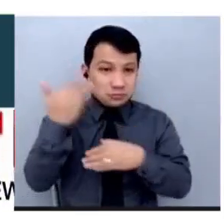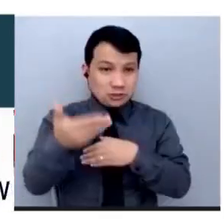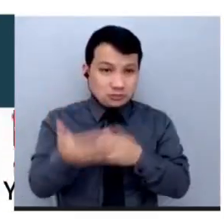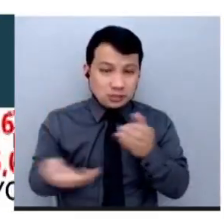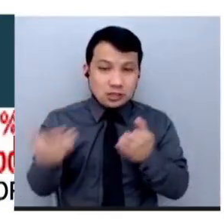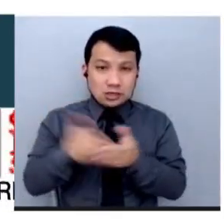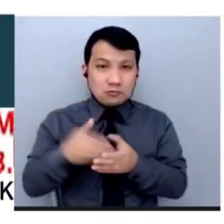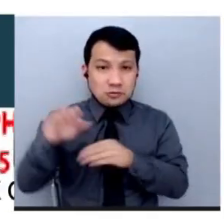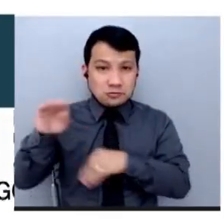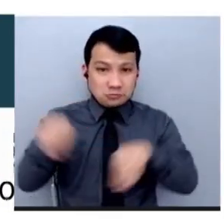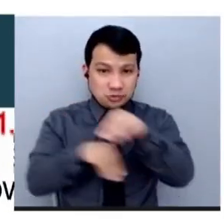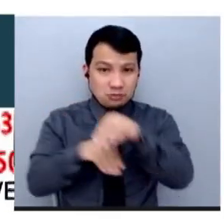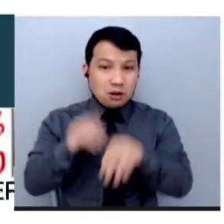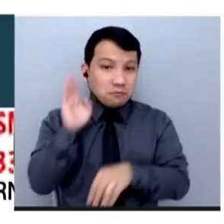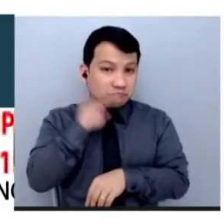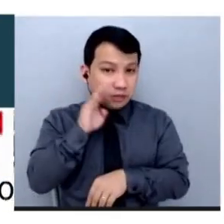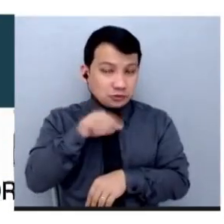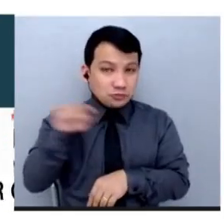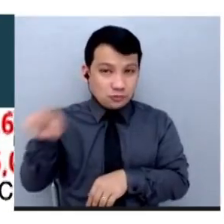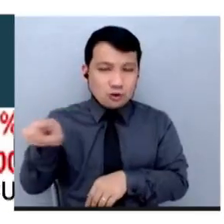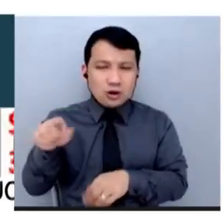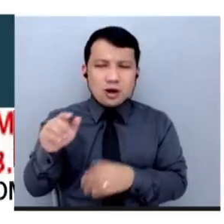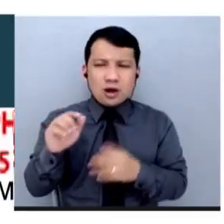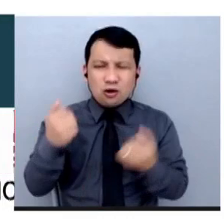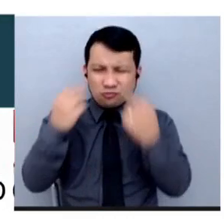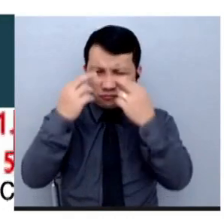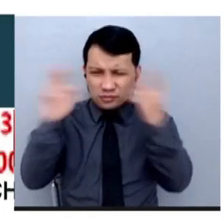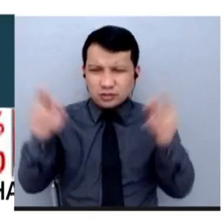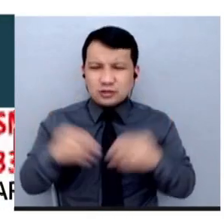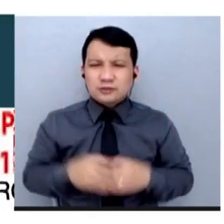run for mayor.